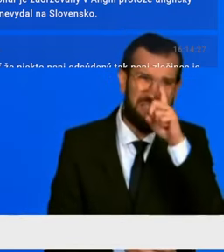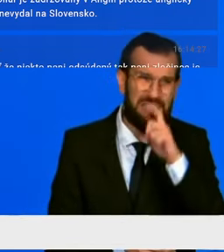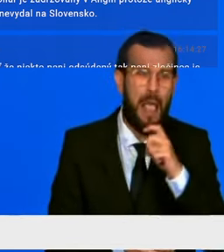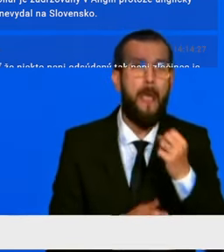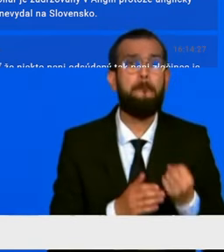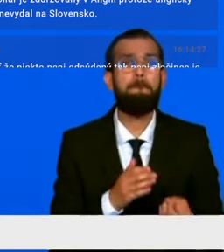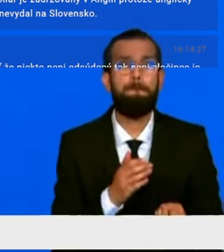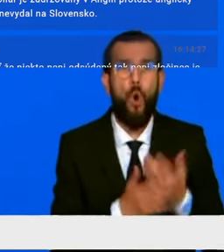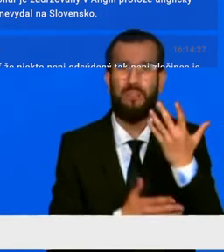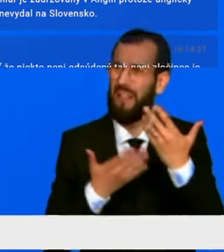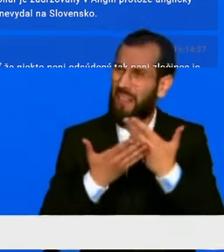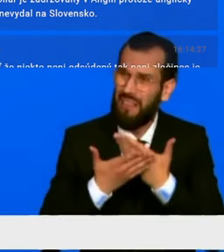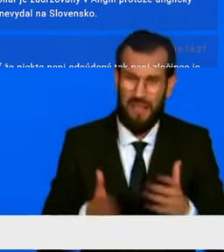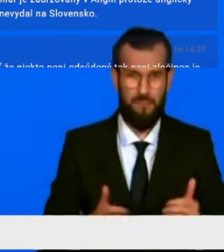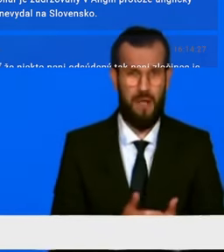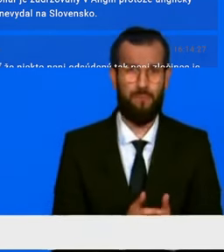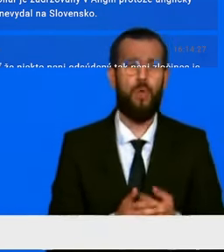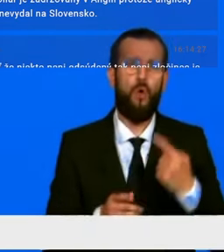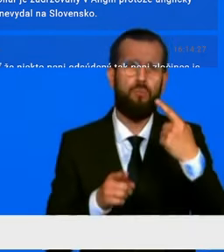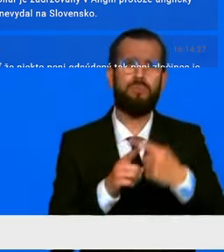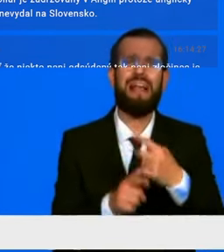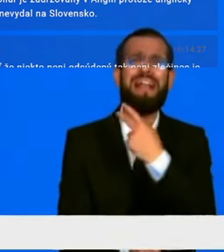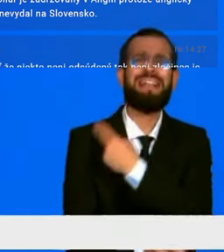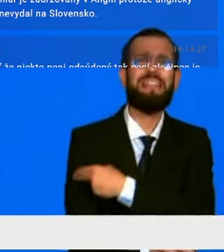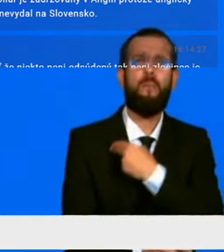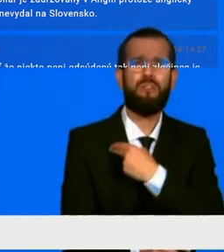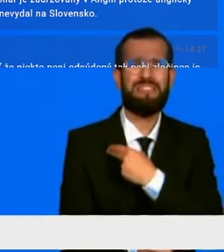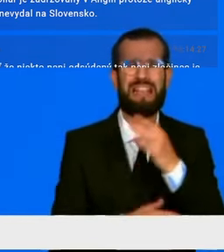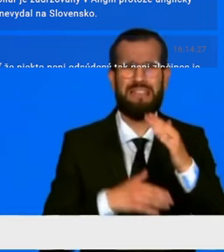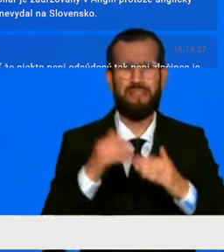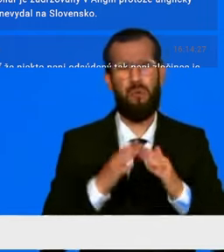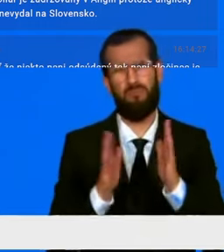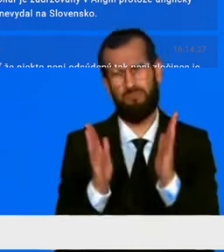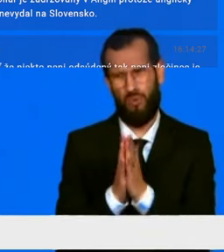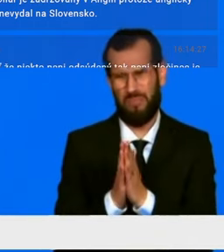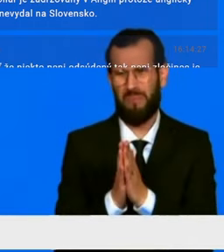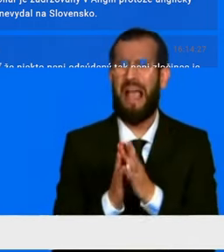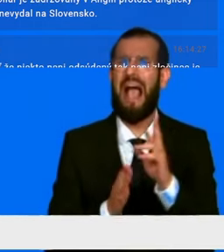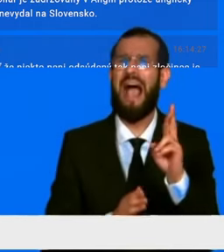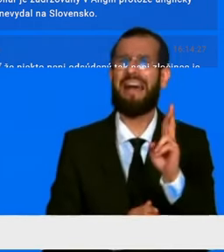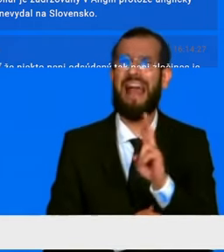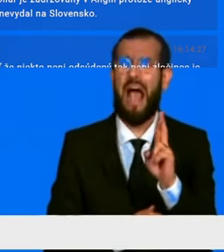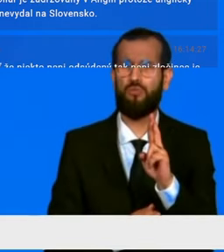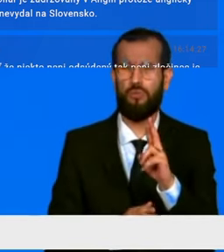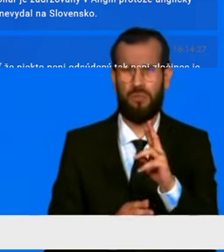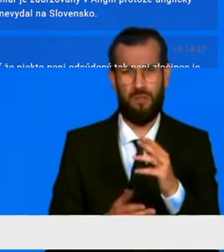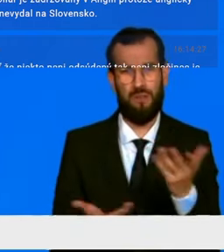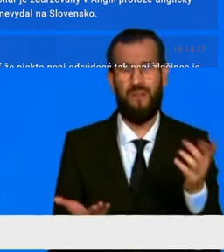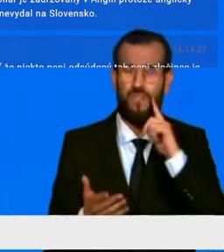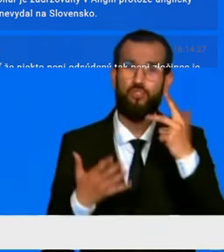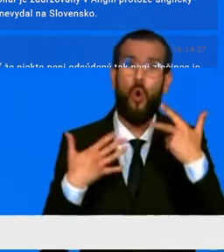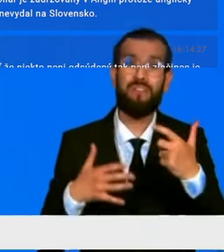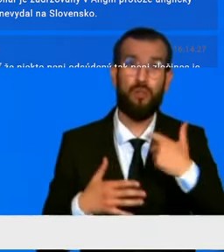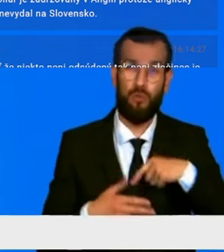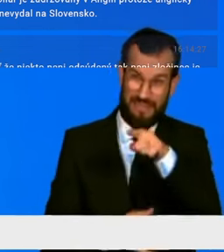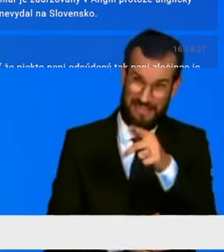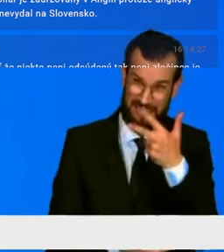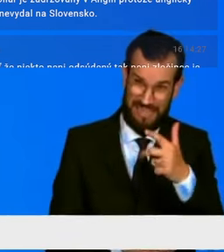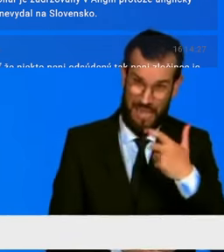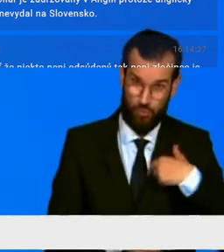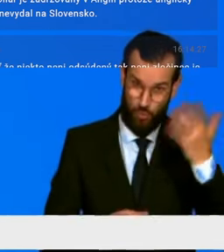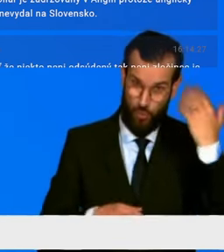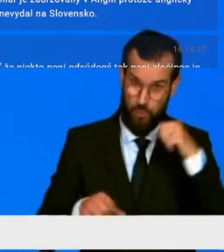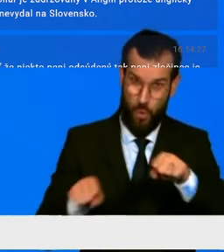tej otázke eh tej nemocnice pán Pellegrini mňa tu neskúšajte eh z roch z 18 rokov ste 13 rokov boli pri